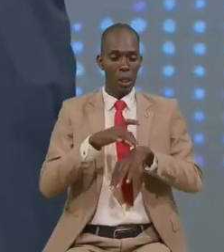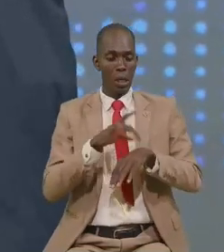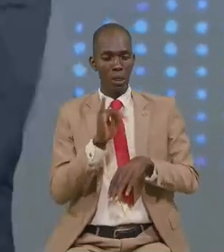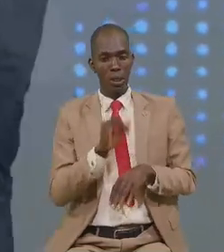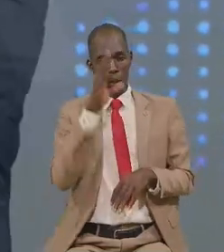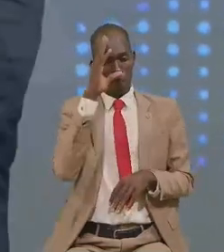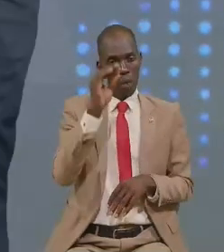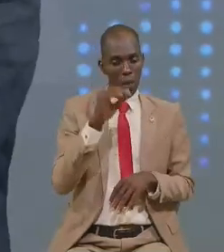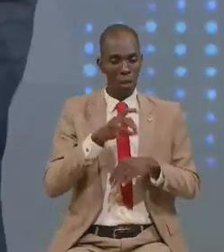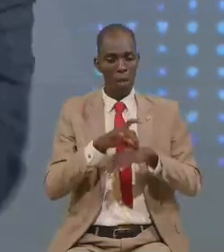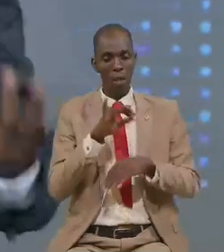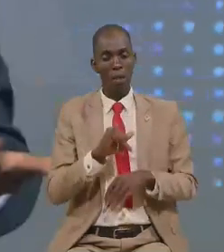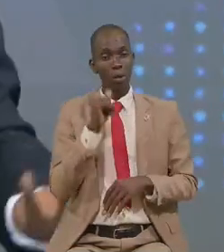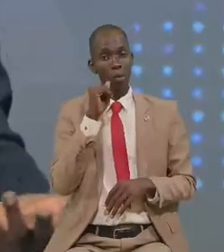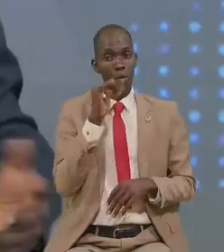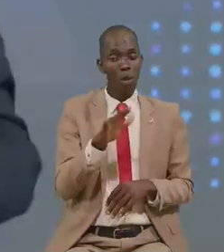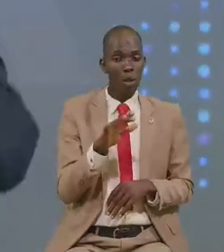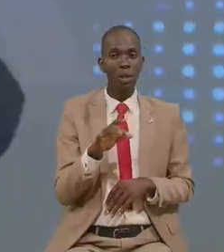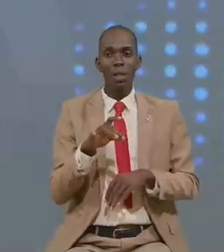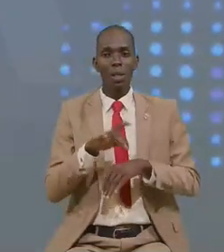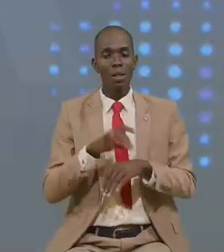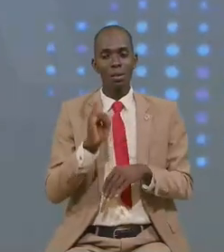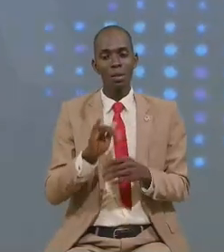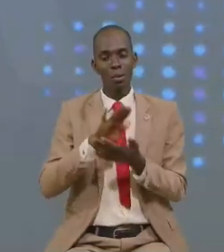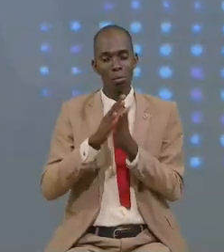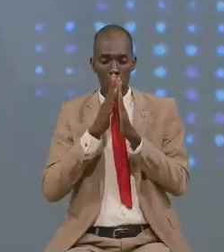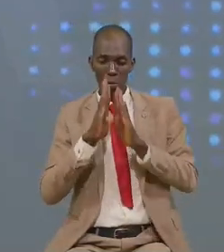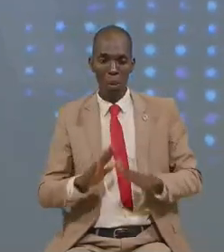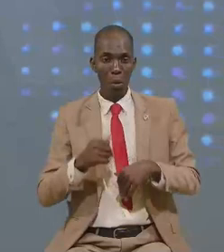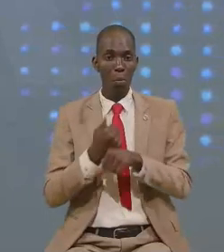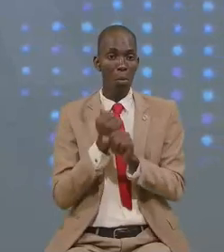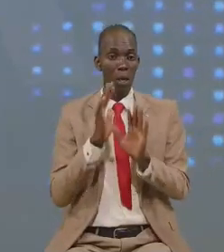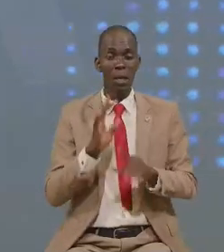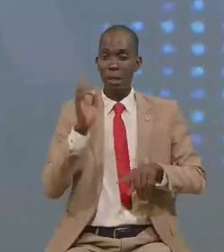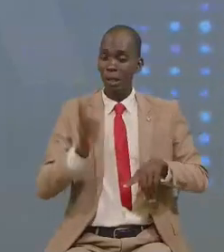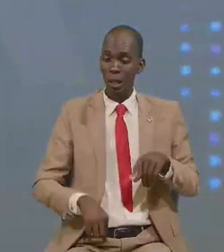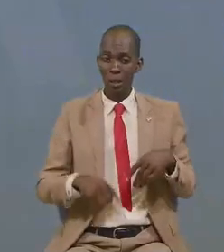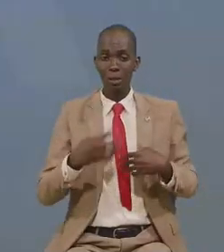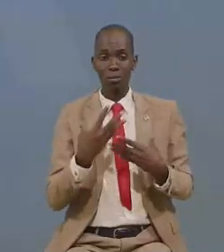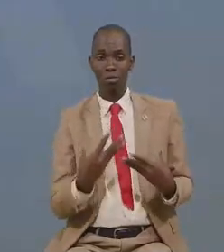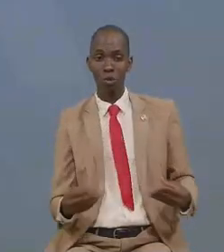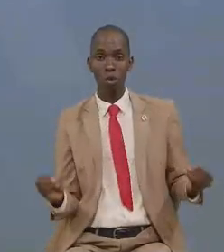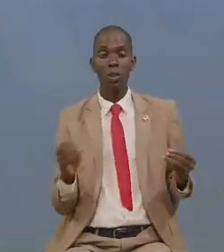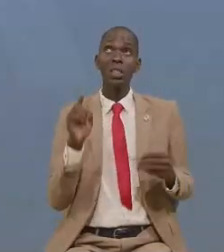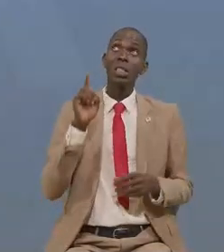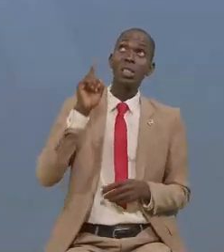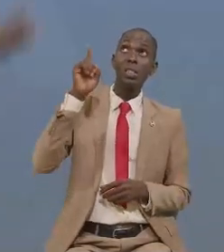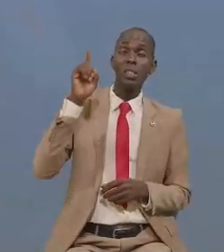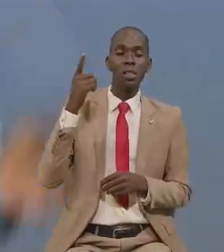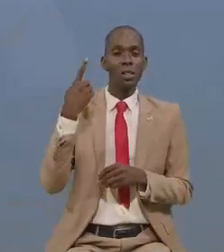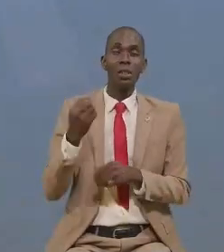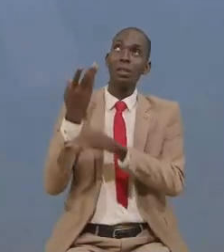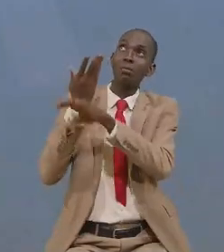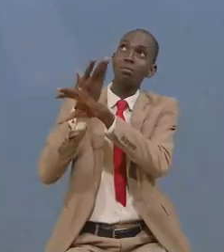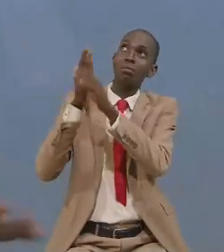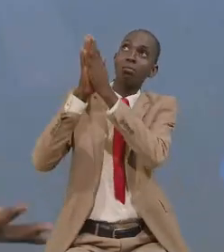femmes terrestres, les pacificateurs terrestres ne peuvent pas résoudre, lui, l'avocat du ciel,